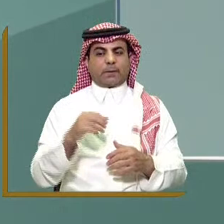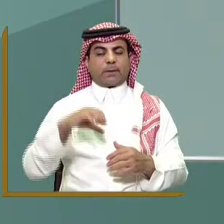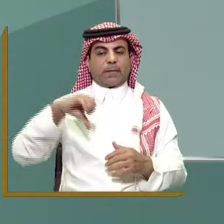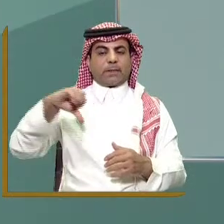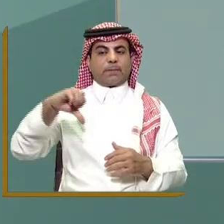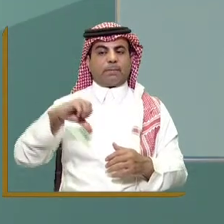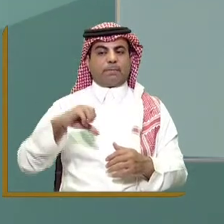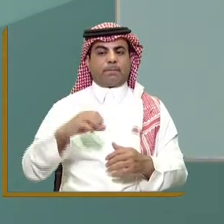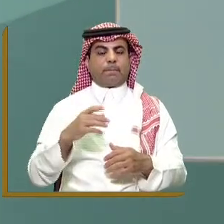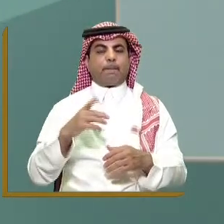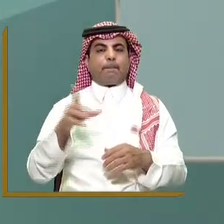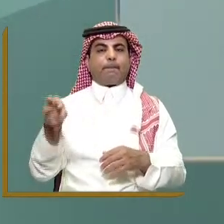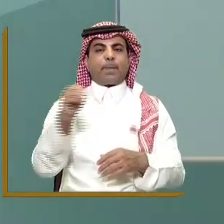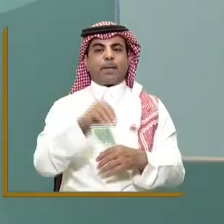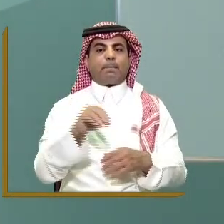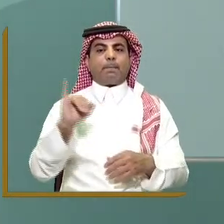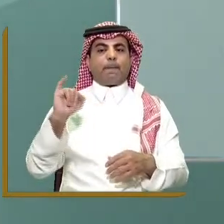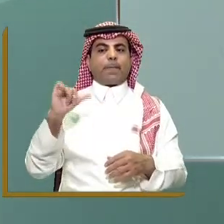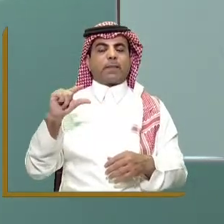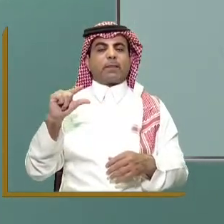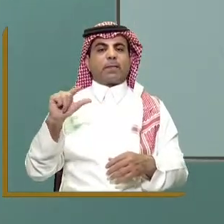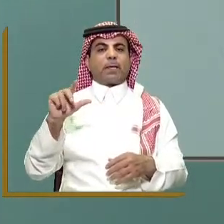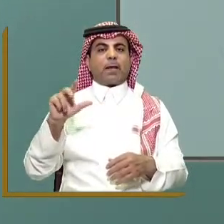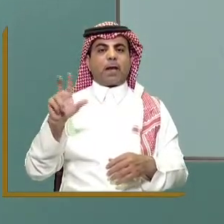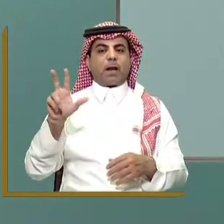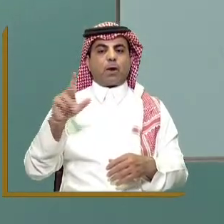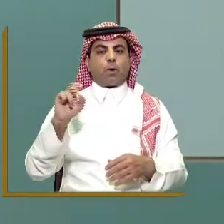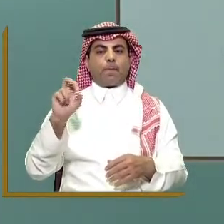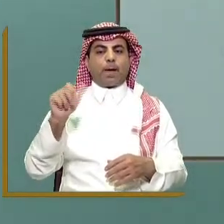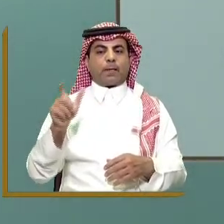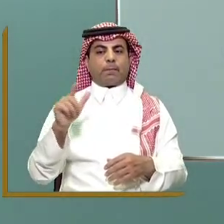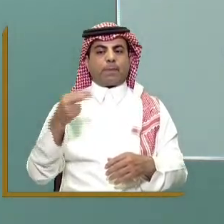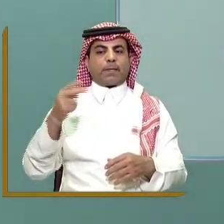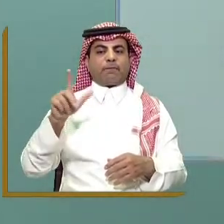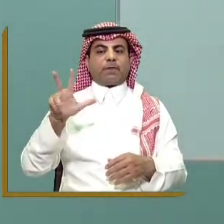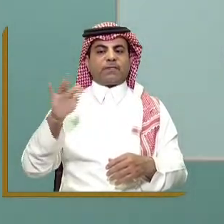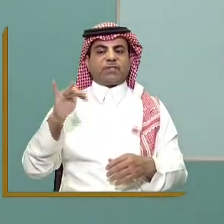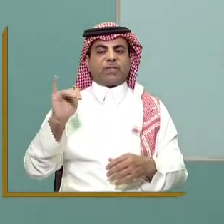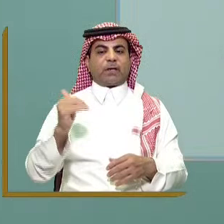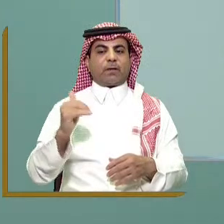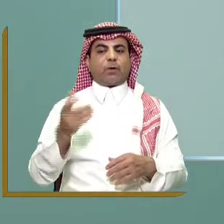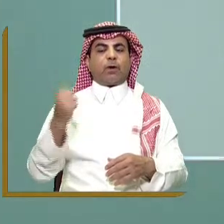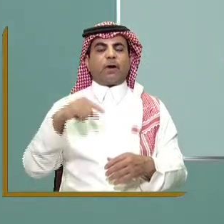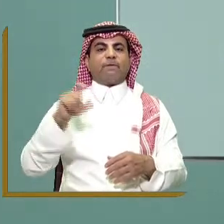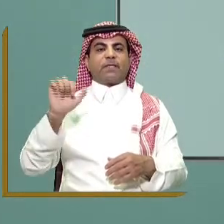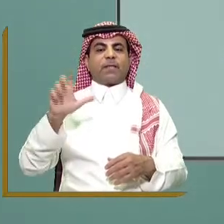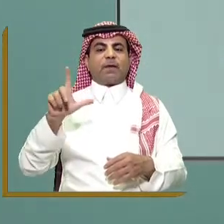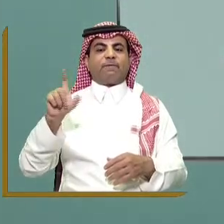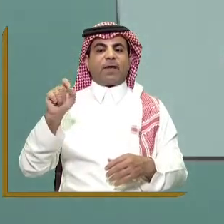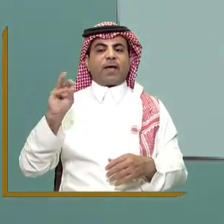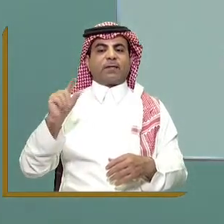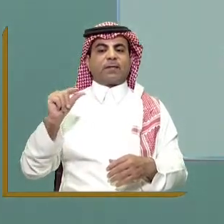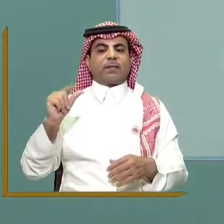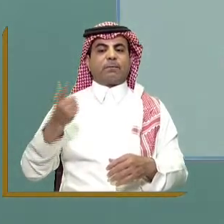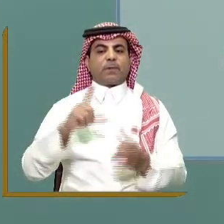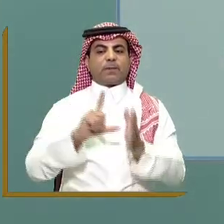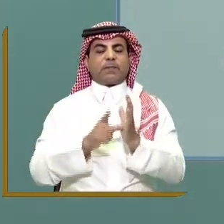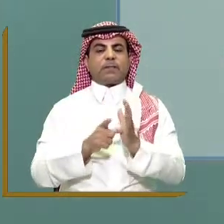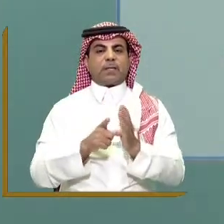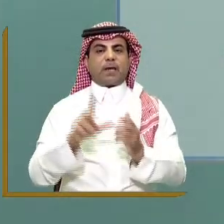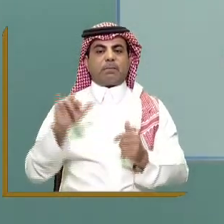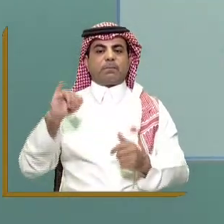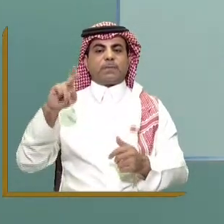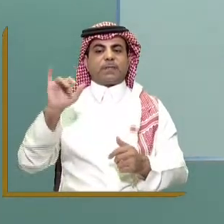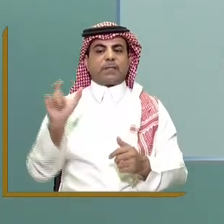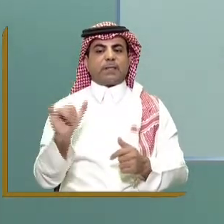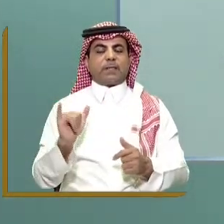تاسعاً، تعيين كل من محمد بن عبد الله الحقباني وعبد اللطيف بن صالح آل الشيخ وفيصل بن مرزوق الفهادي والمهندس عبد المحسن